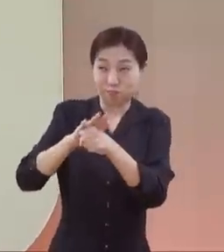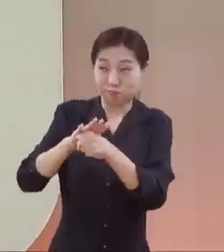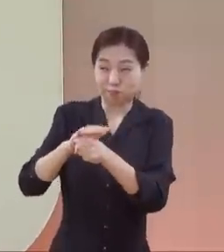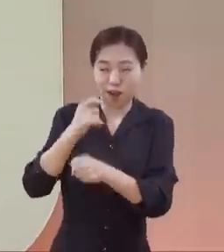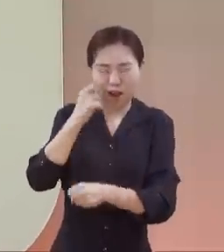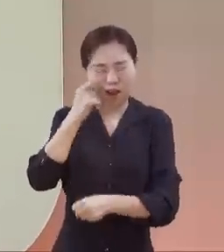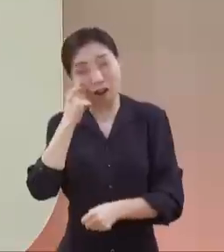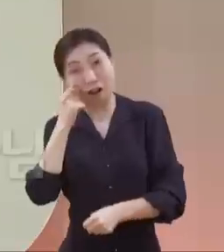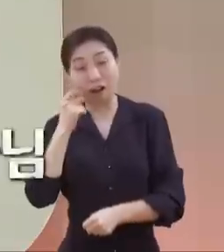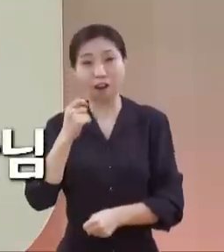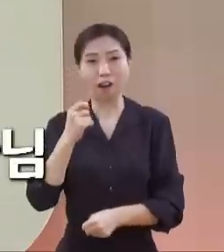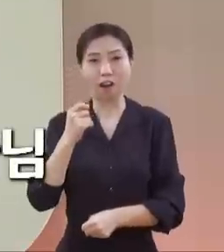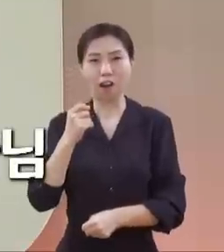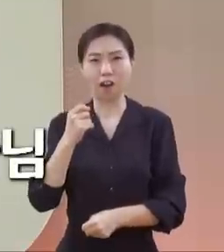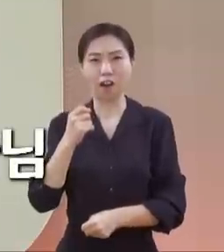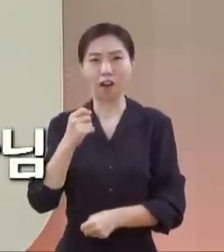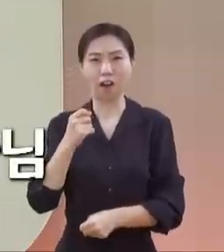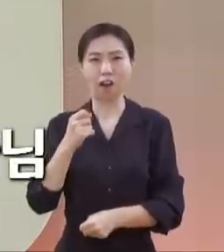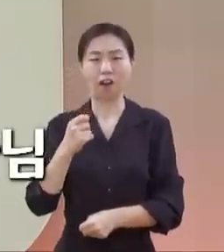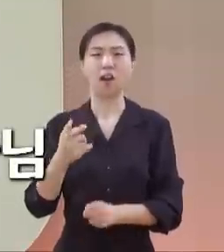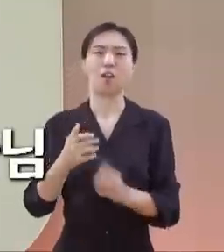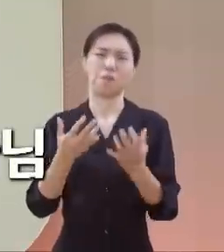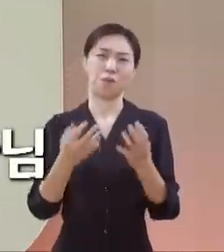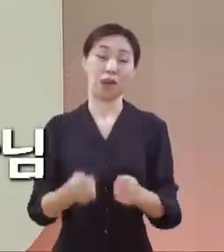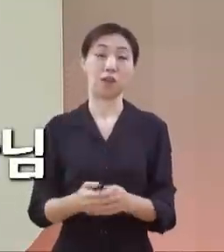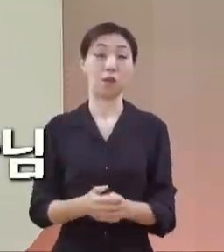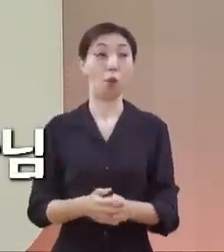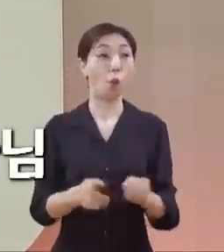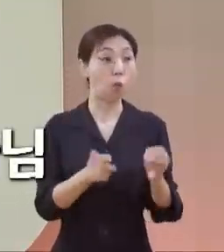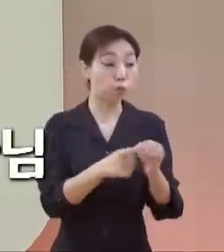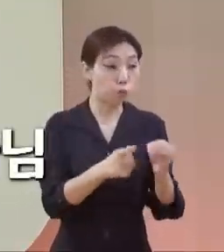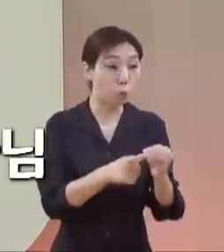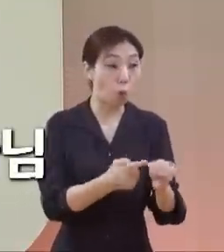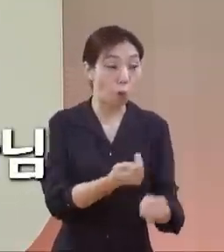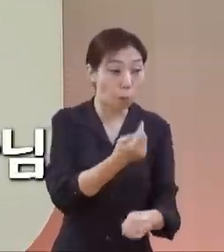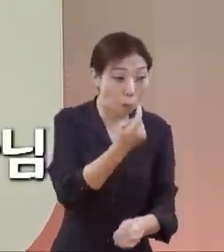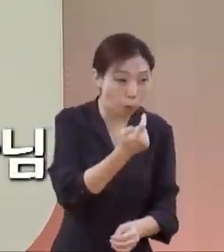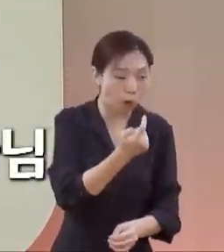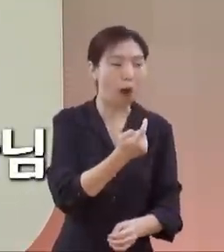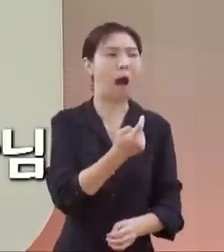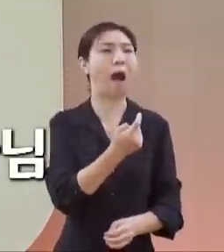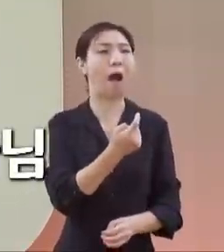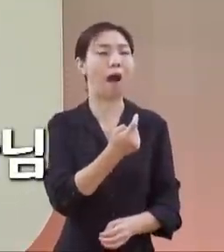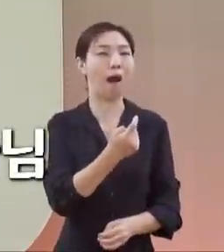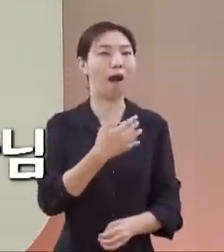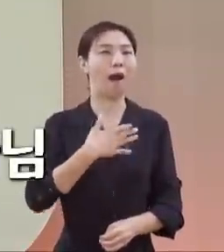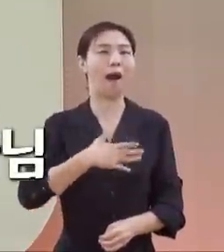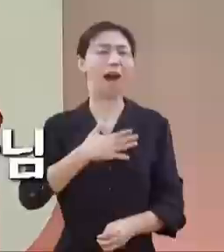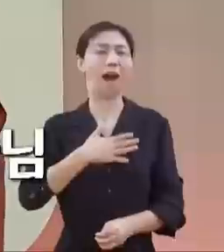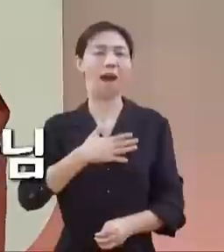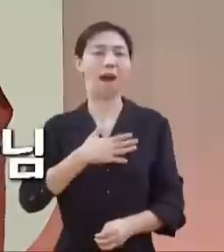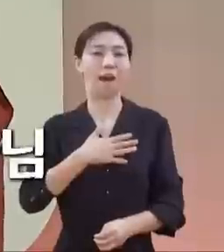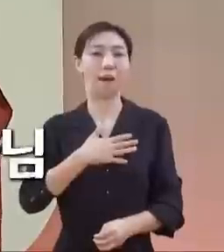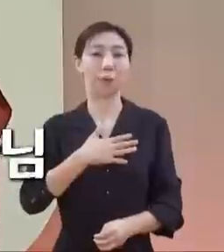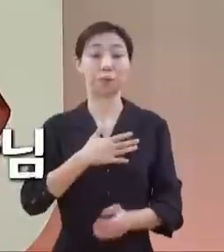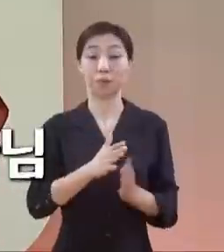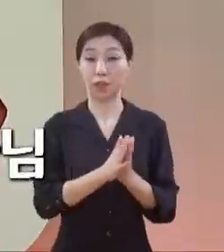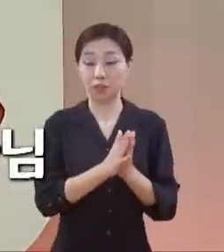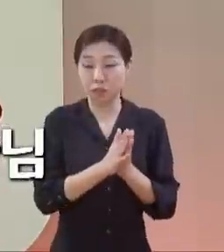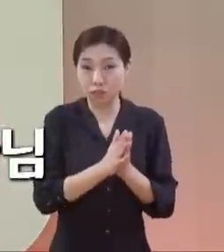인기를 얻으면서 처음에 이제 불교하고 많이 친해지고 가까워졌답니다 그렇게 불교와 많이 친해지고